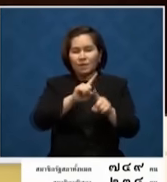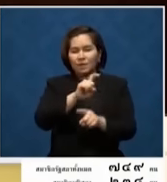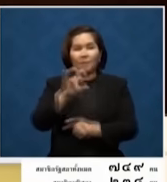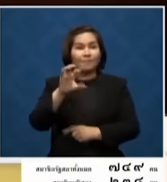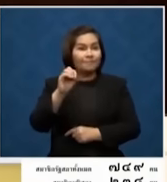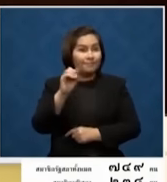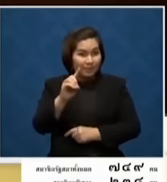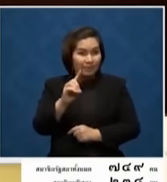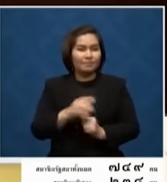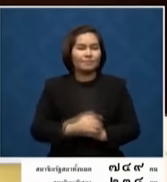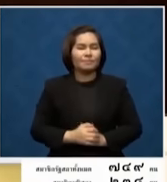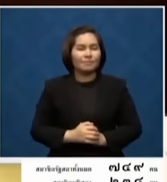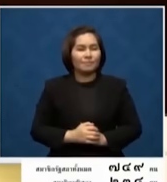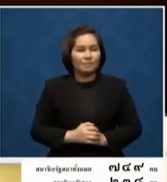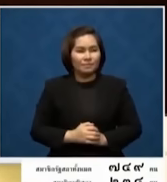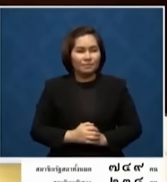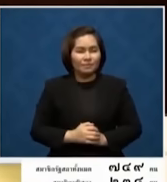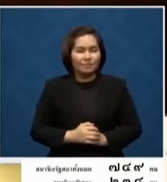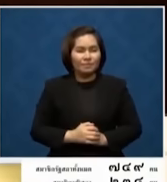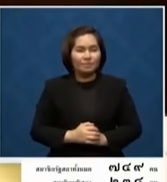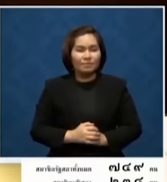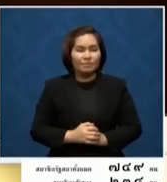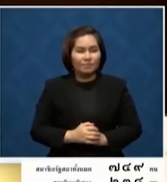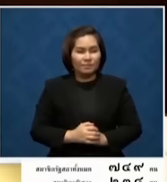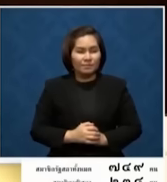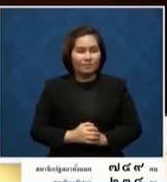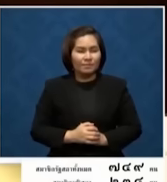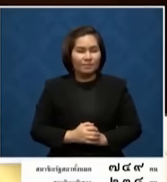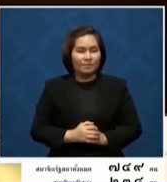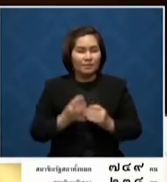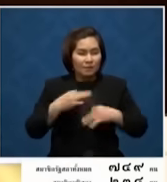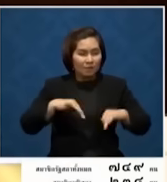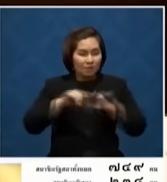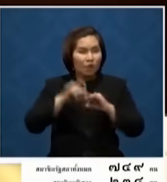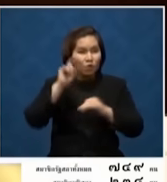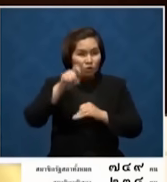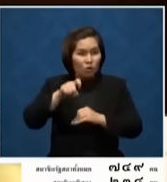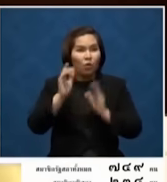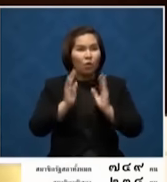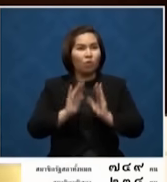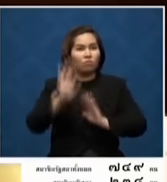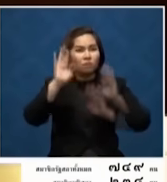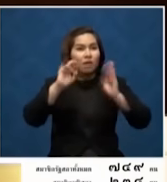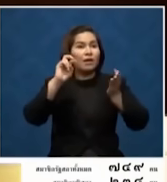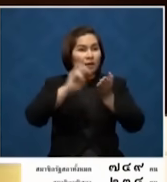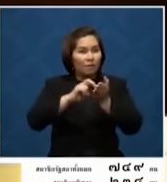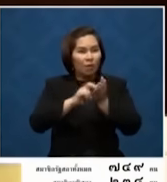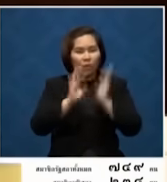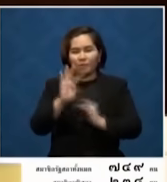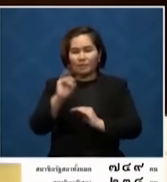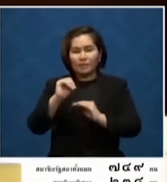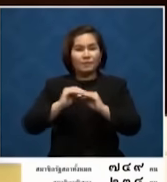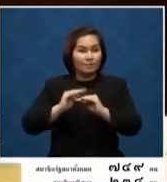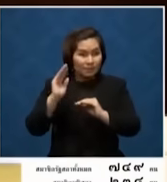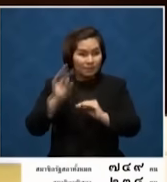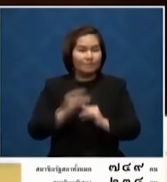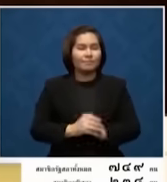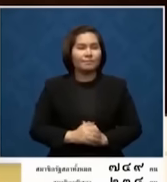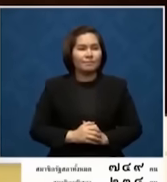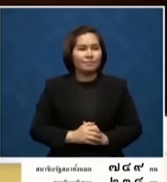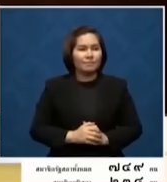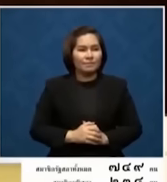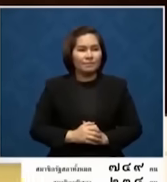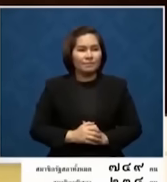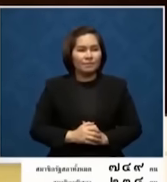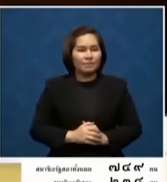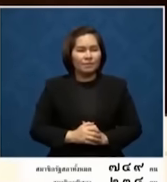ไม ่ แล้วท่านก็บอกว่ามันหาข้อยุติไม่ได้ต้องมาตกลงกันหน้างานความจริงหน้างานวันนี้หน้างานก็ควรจะเป็นว่าเอาล่ะ